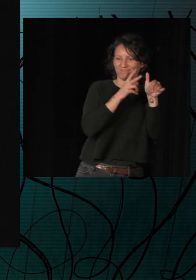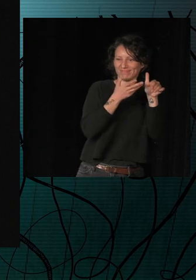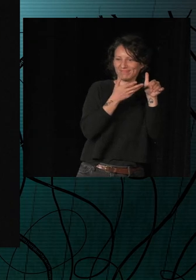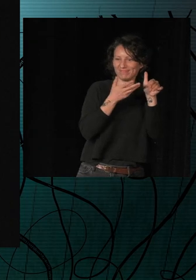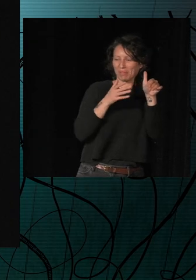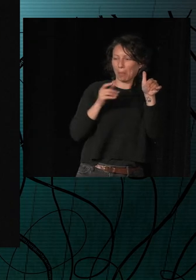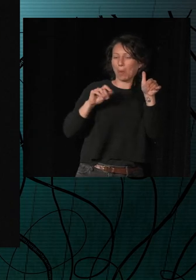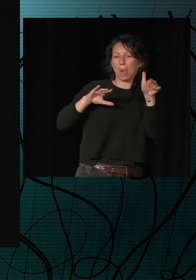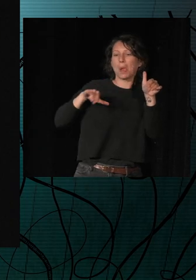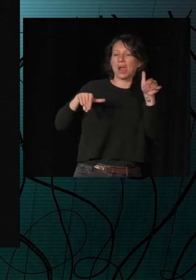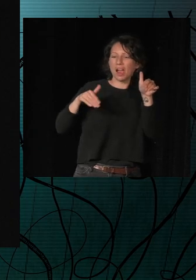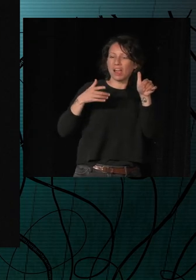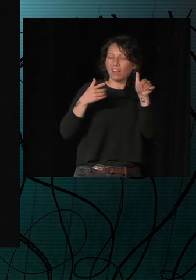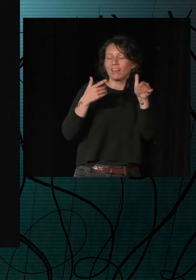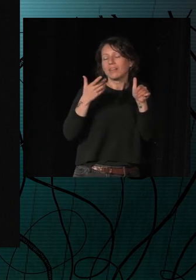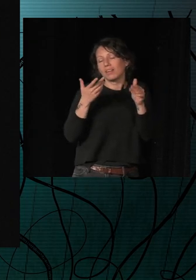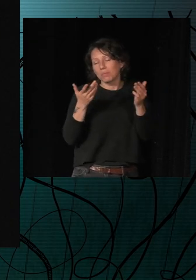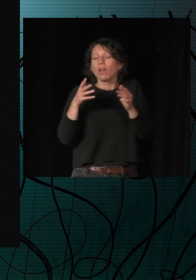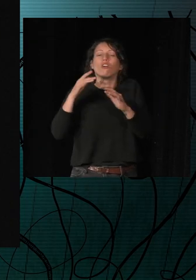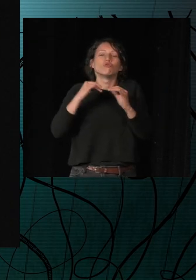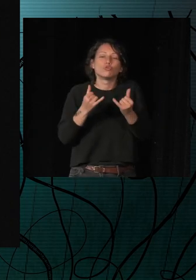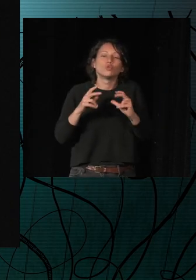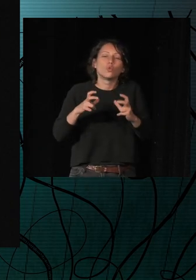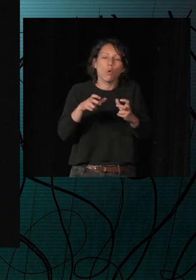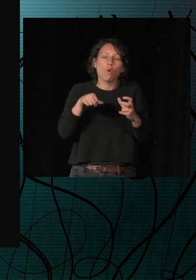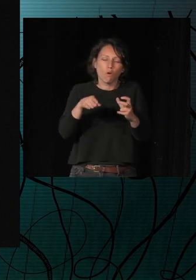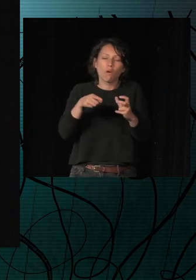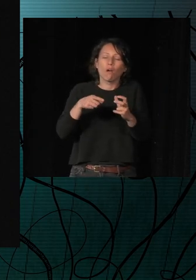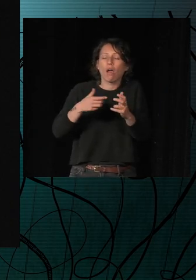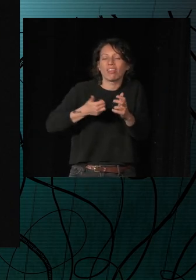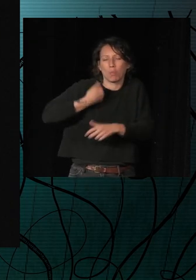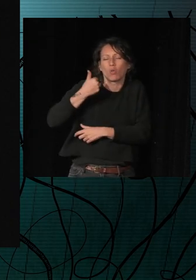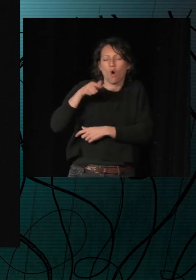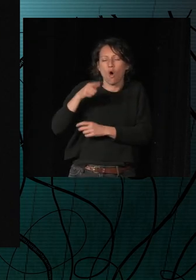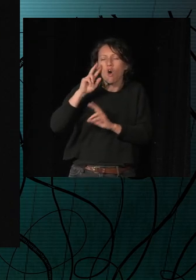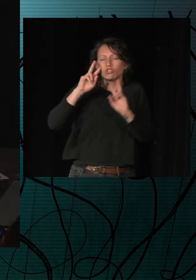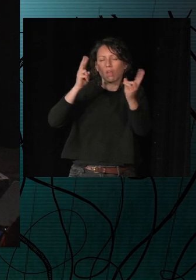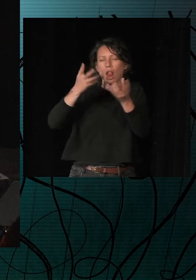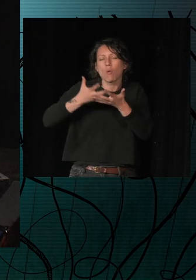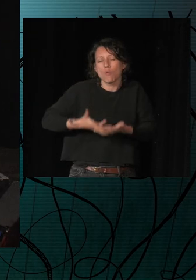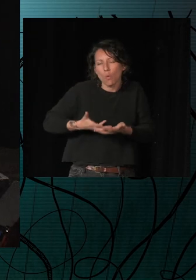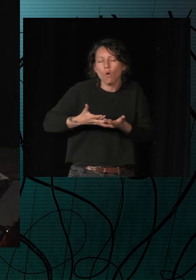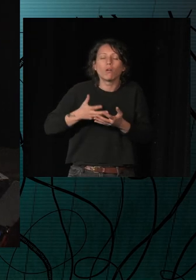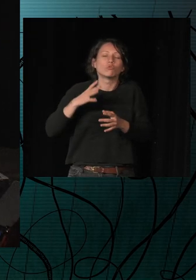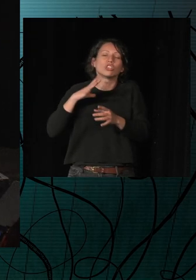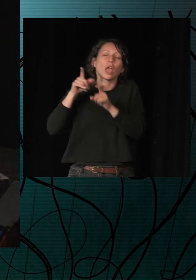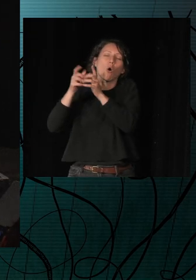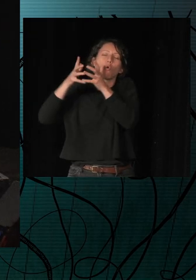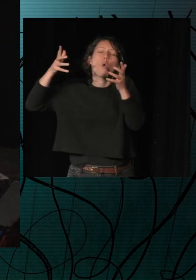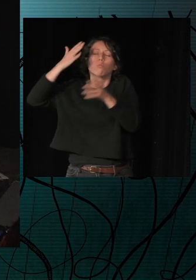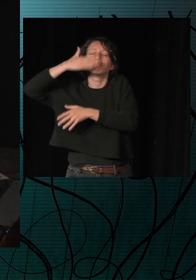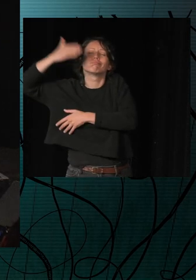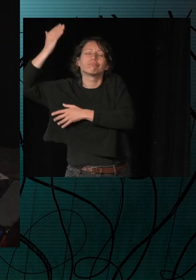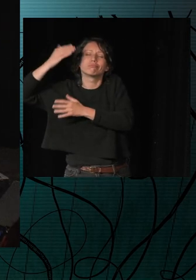parfois de sujets assez lourds enfin là du coup je parle plutôt dans le dans le jeu 1D euh ou ENF même après dans des dans des triple A aussi bien sûr mais